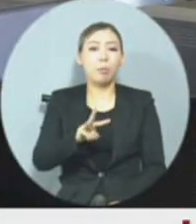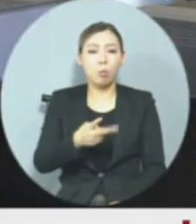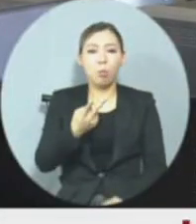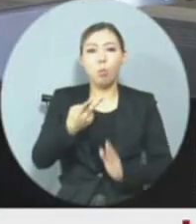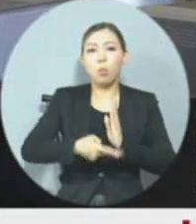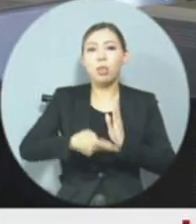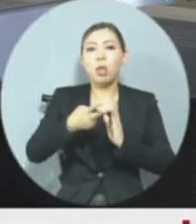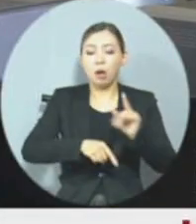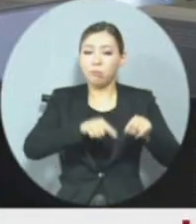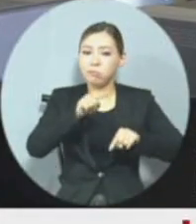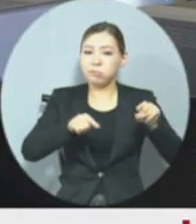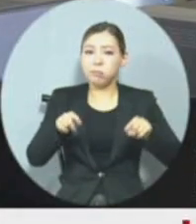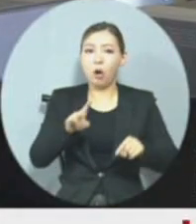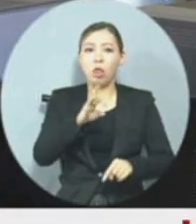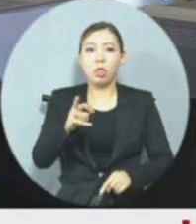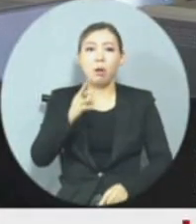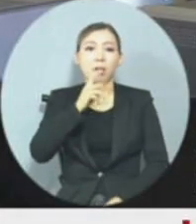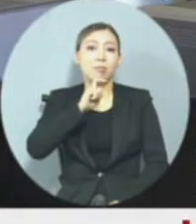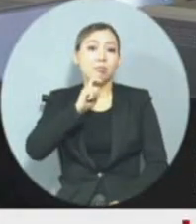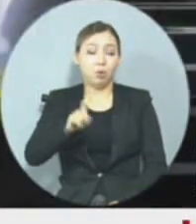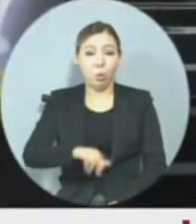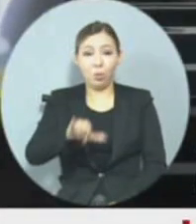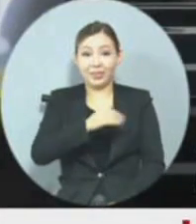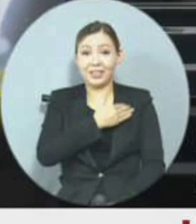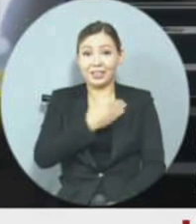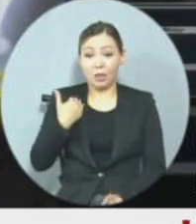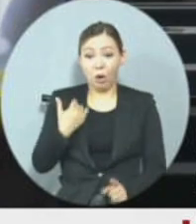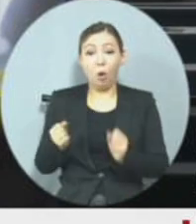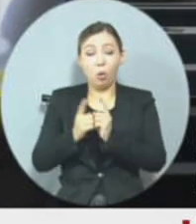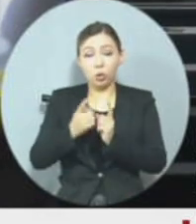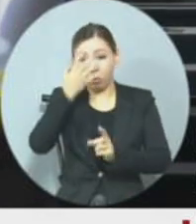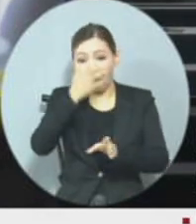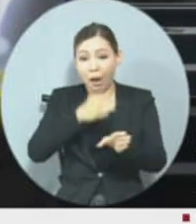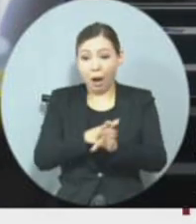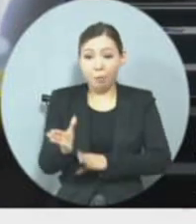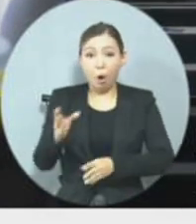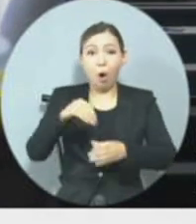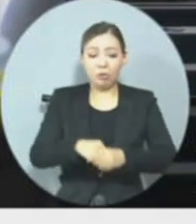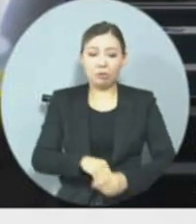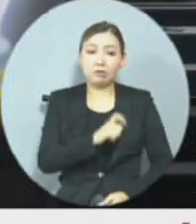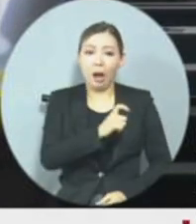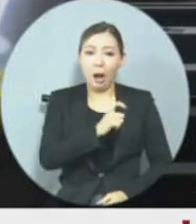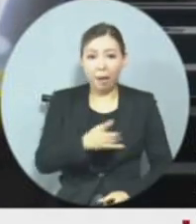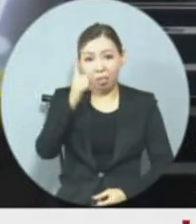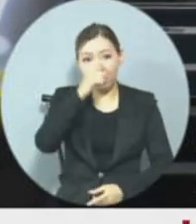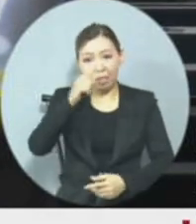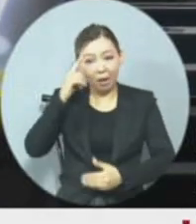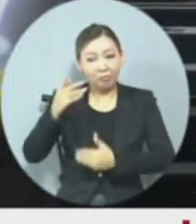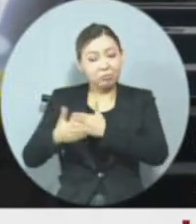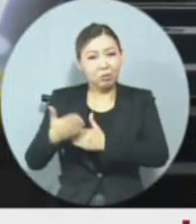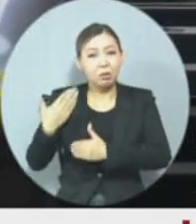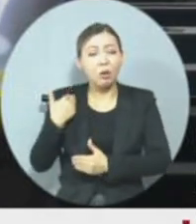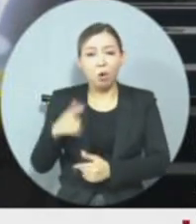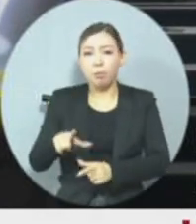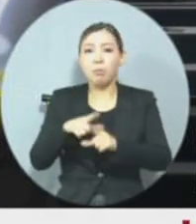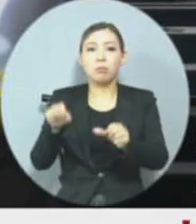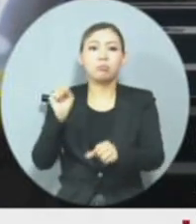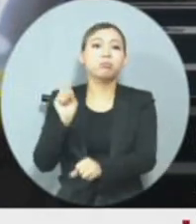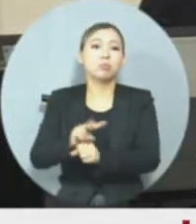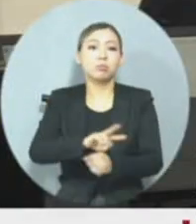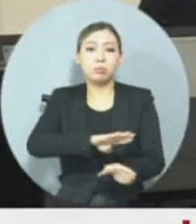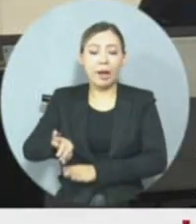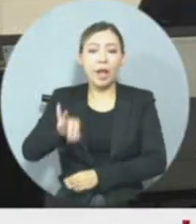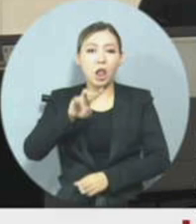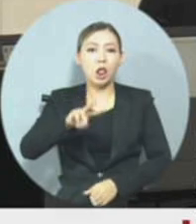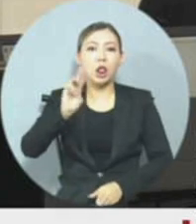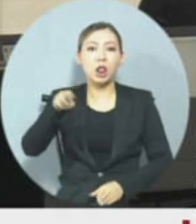байдлыг нэгтгэн мэдээлж байгаа юм. Улсын хурлын дараа гуулцт үеэр төрийн албанд орохдоо төрөл садан танил талаа ашигладаг байдлыг халж ил тод шударга зарчмаа